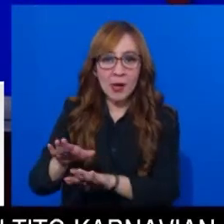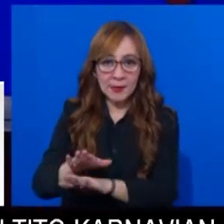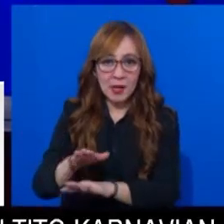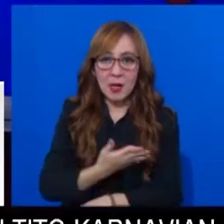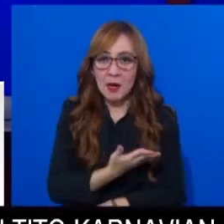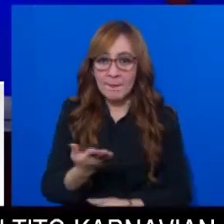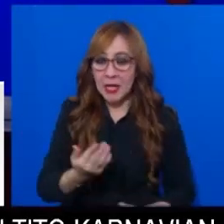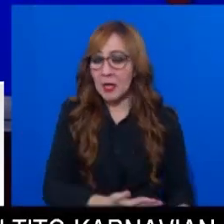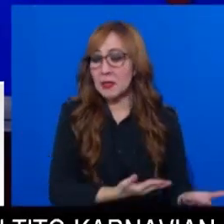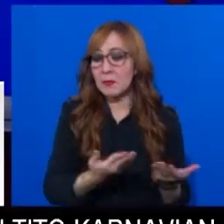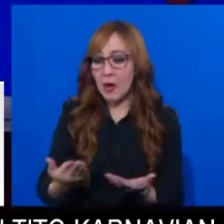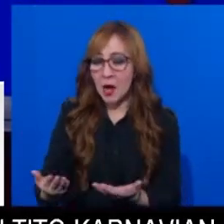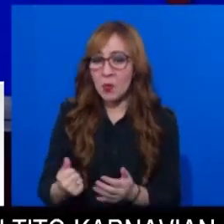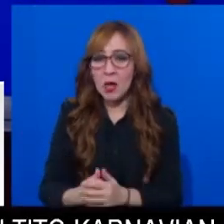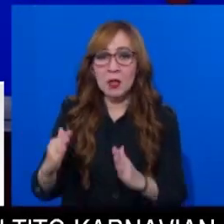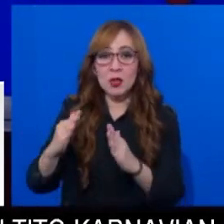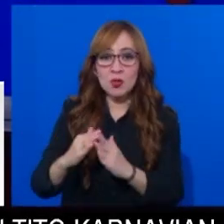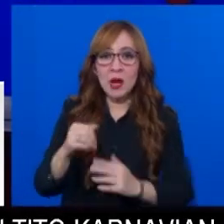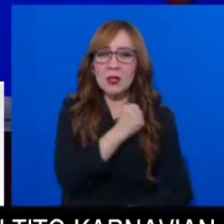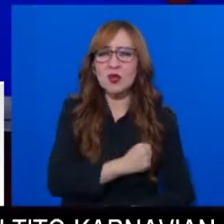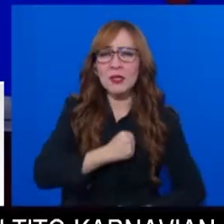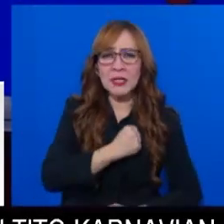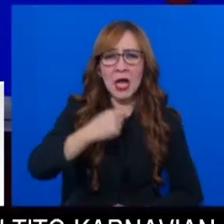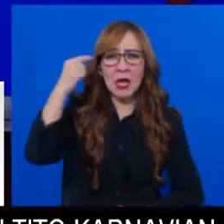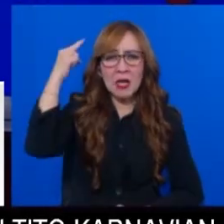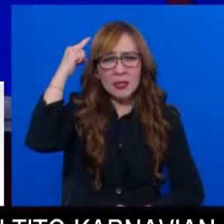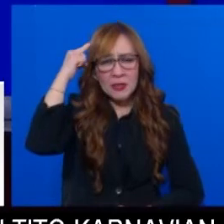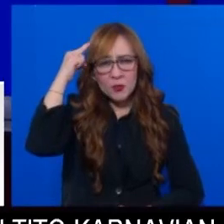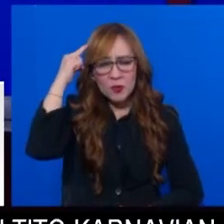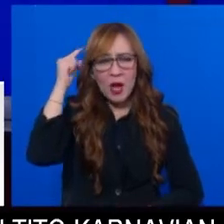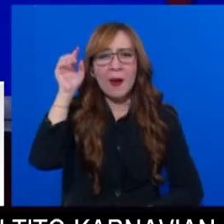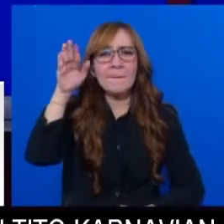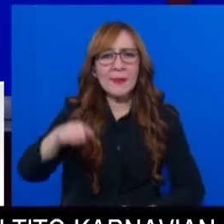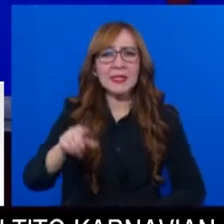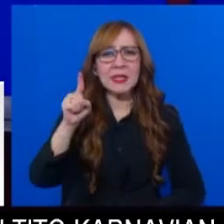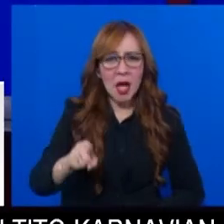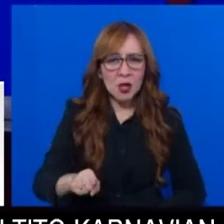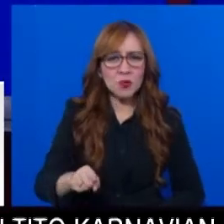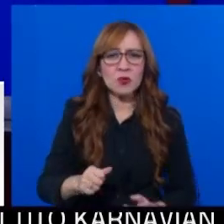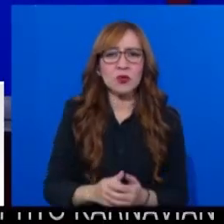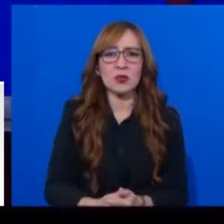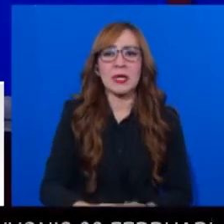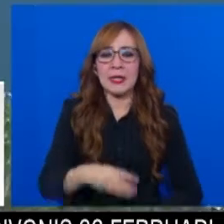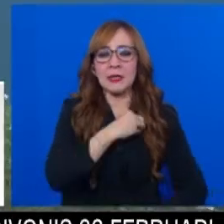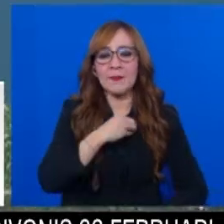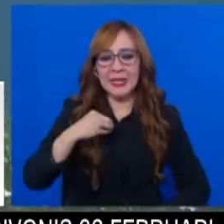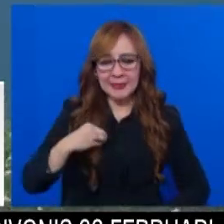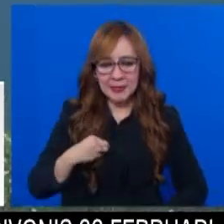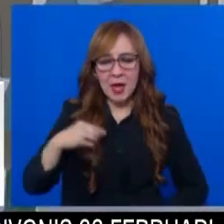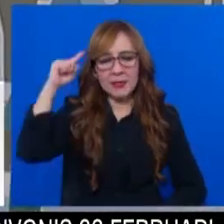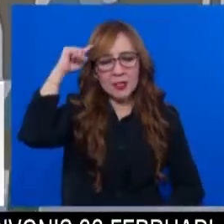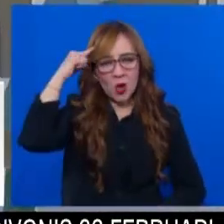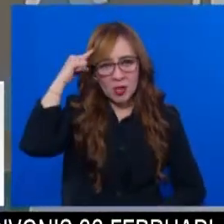ke panti sosial karena dinilai masih mengalami trauma dan harus menjalani pemulihan kondisi psikologisnya.